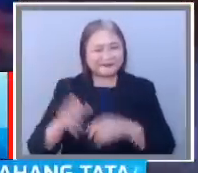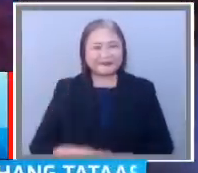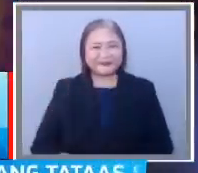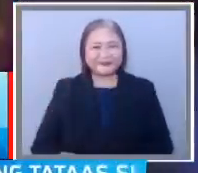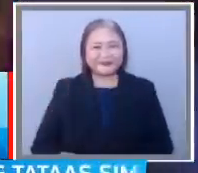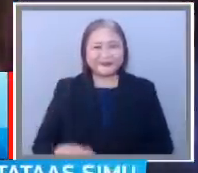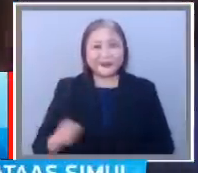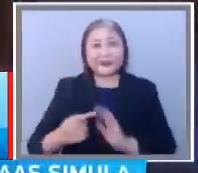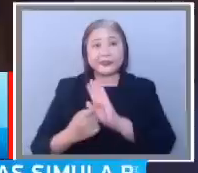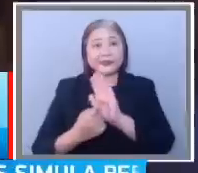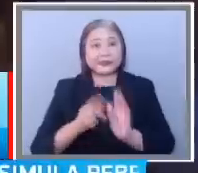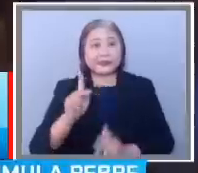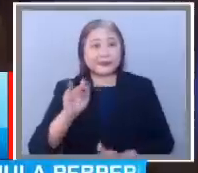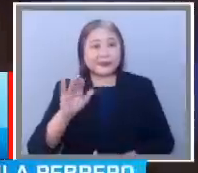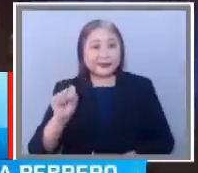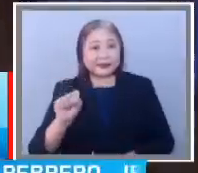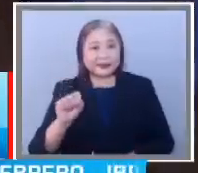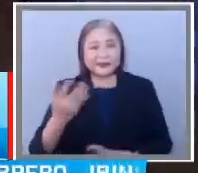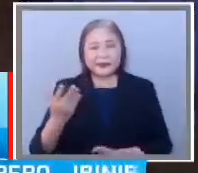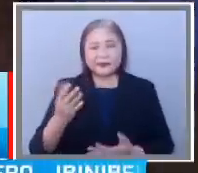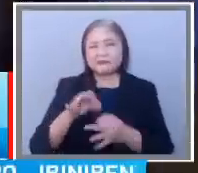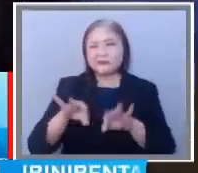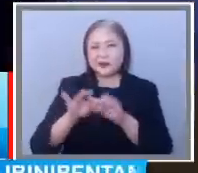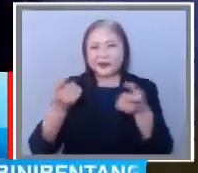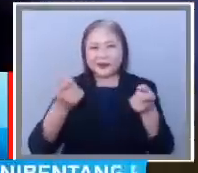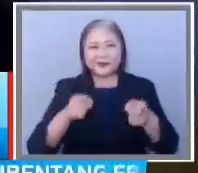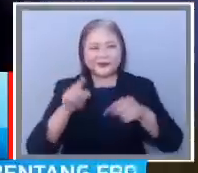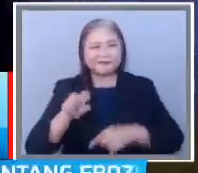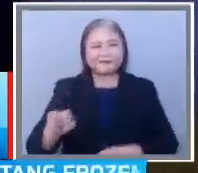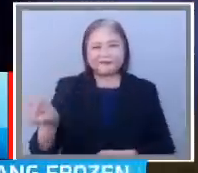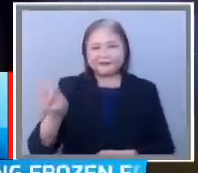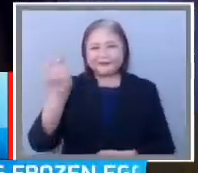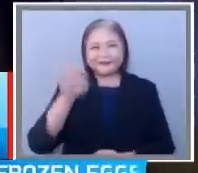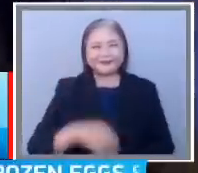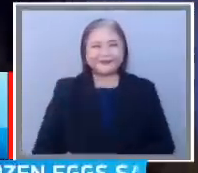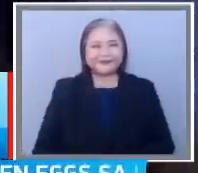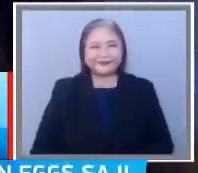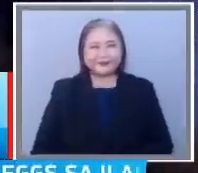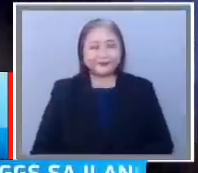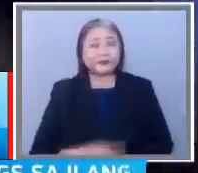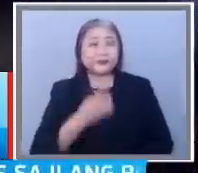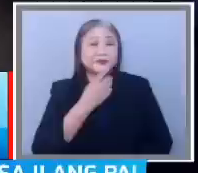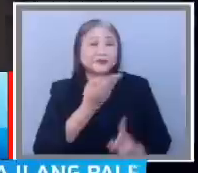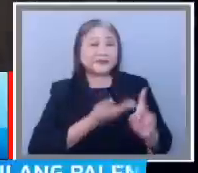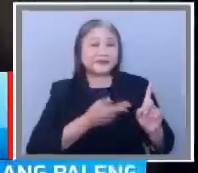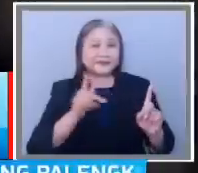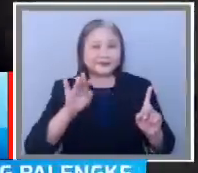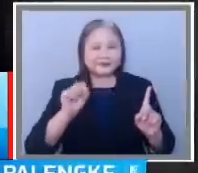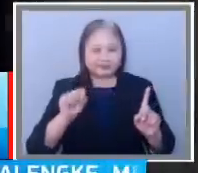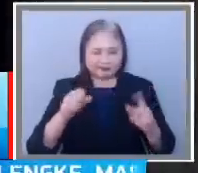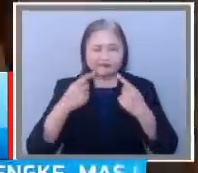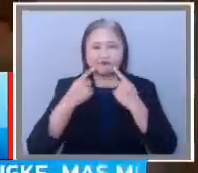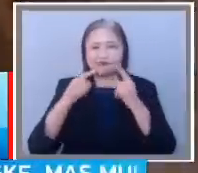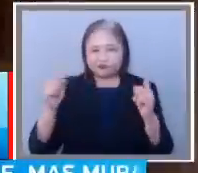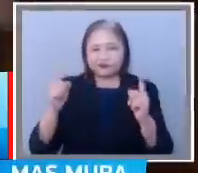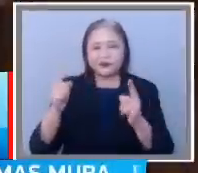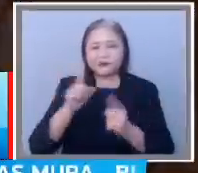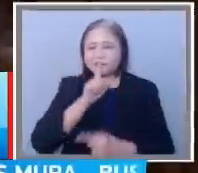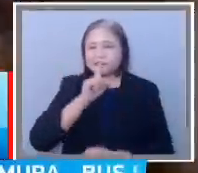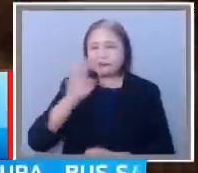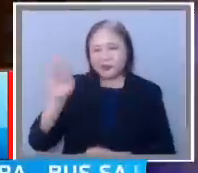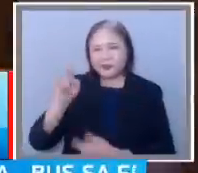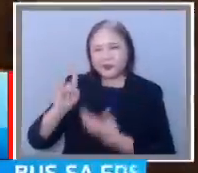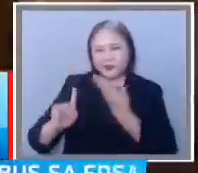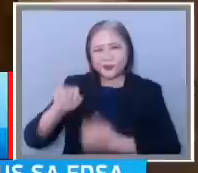ni Chris ang ilang highlights sa kanilang pamamasyal. Sabi ni Chris, tinupad niya ang pangako kay Josh.